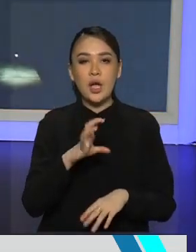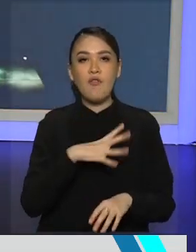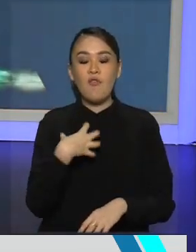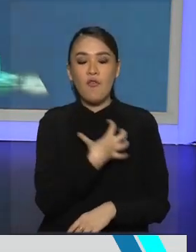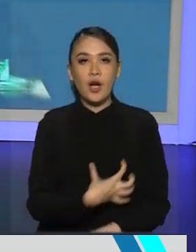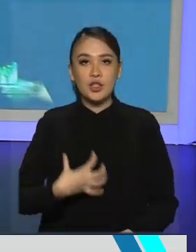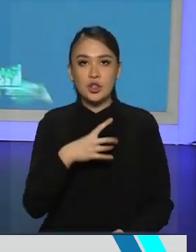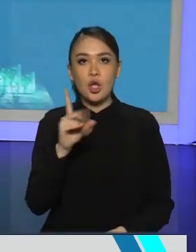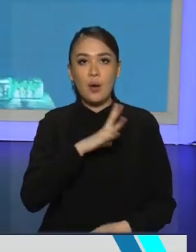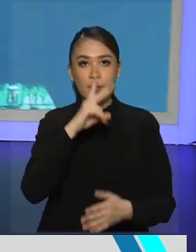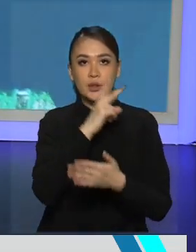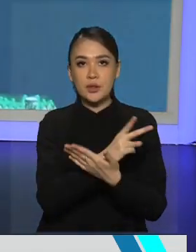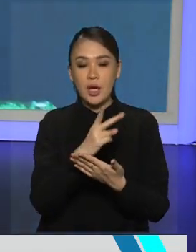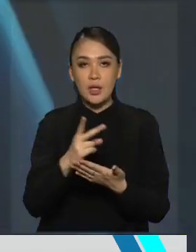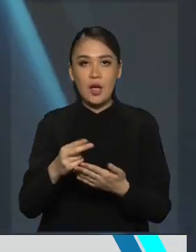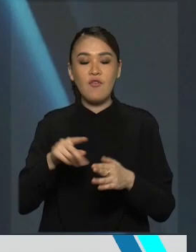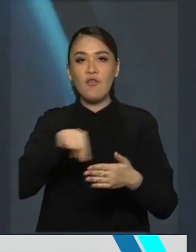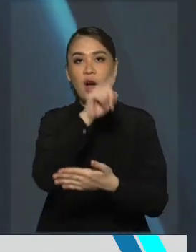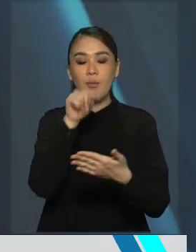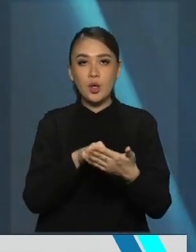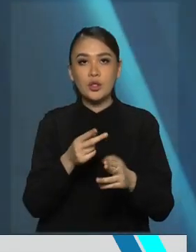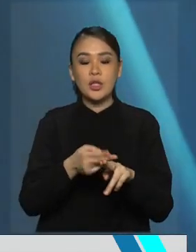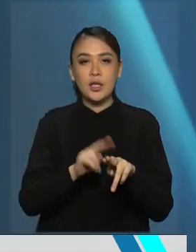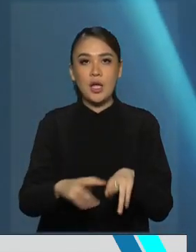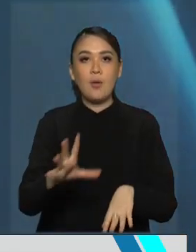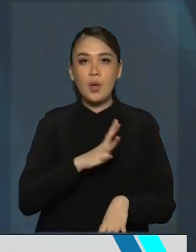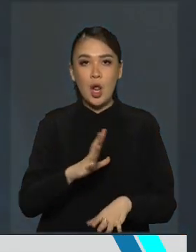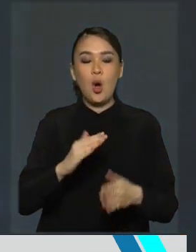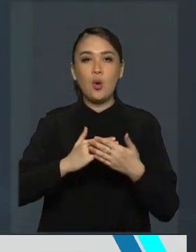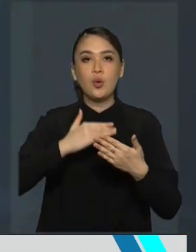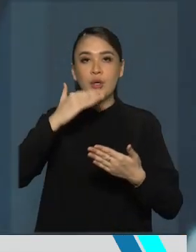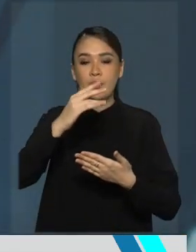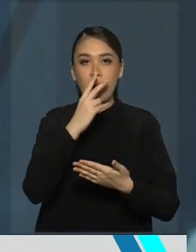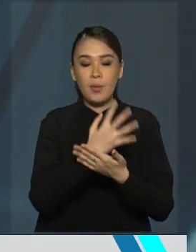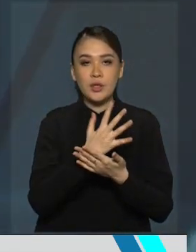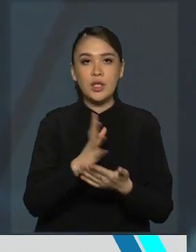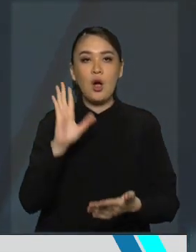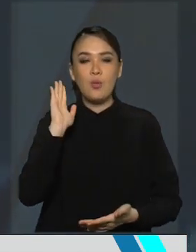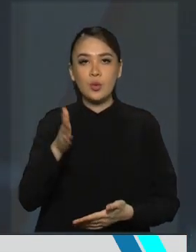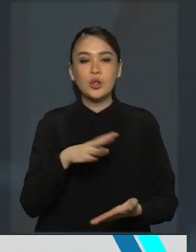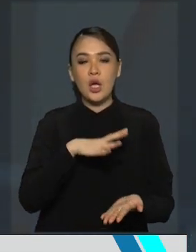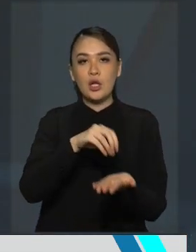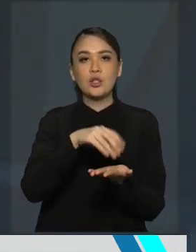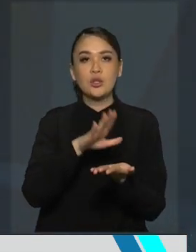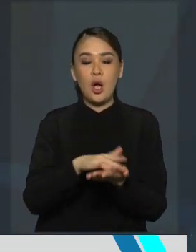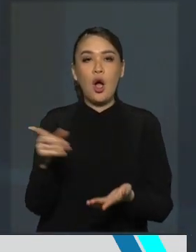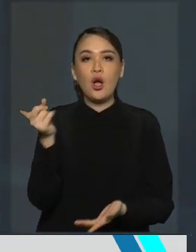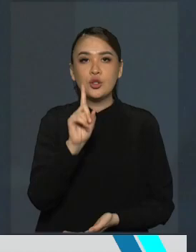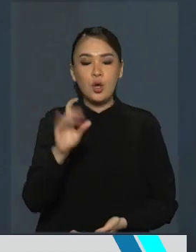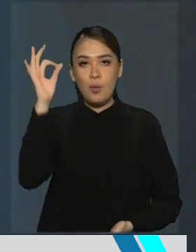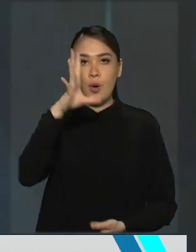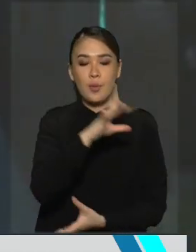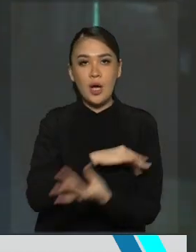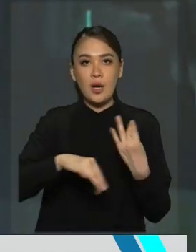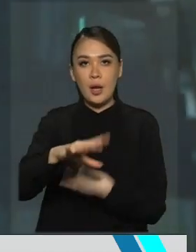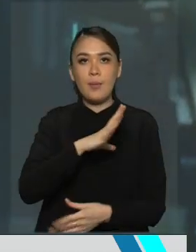важные рассматриваются блоки вопросов, в том числе на законодательном уровне, я буду концентрироваться на том, о чем мы говорили с